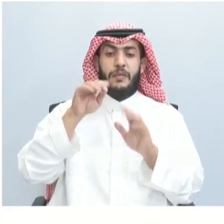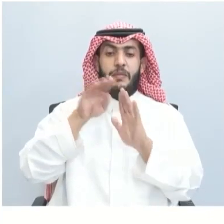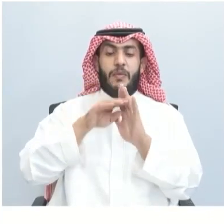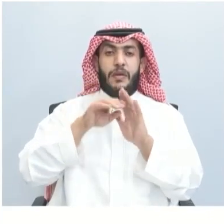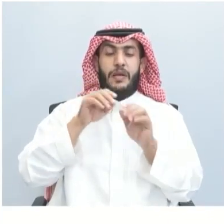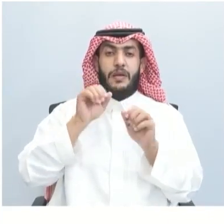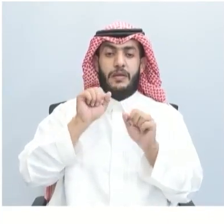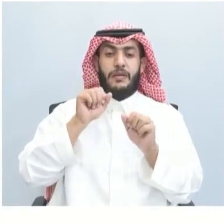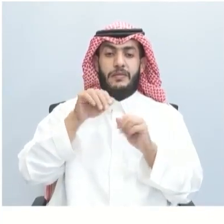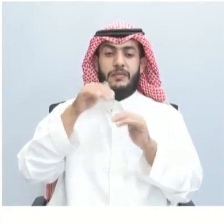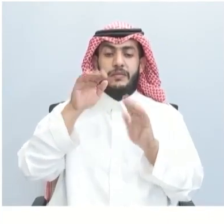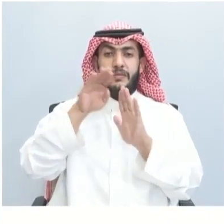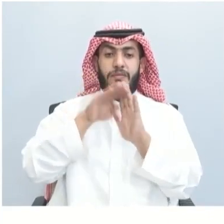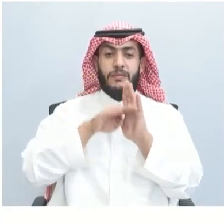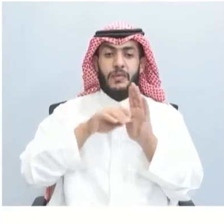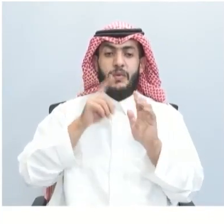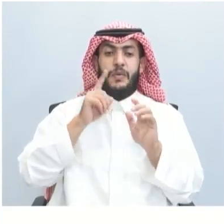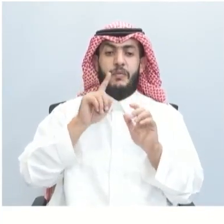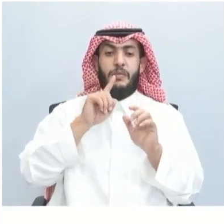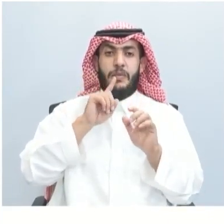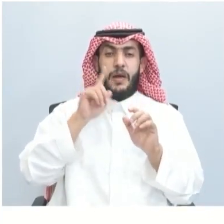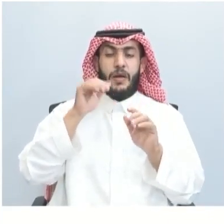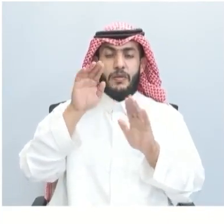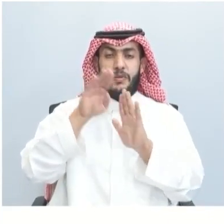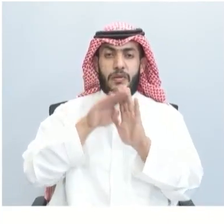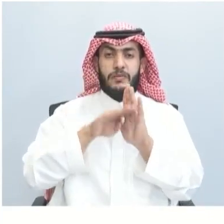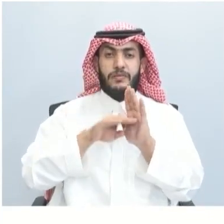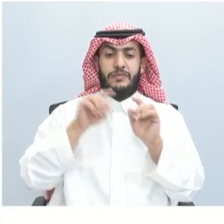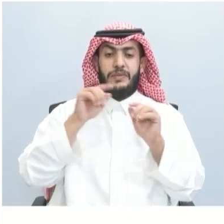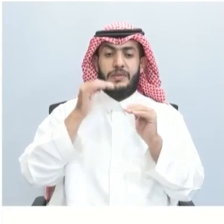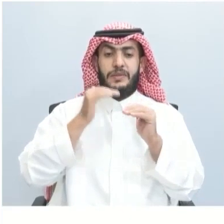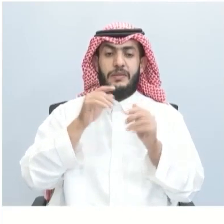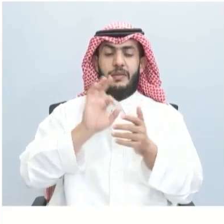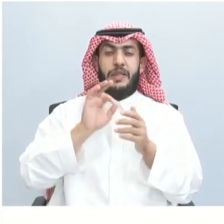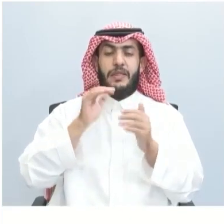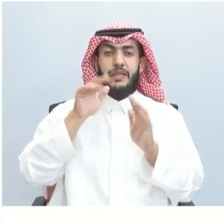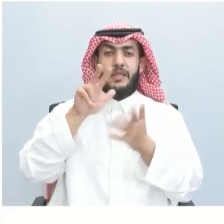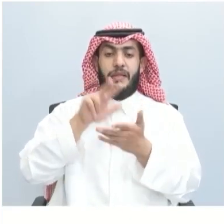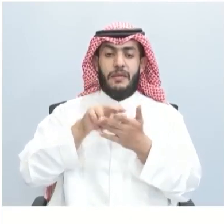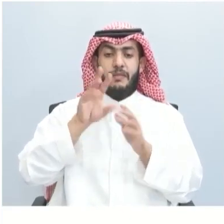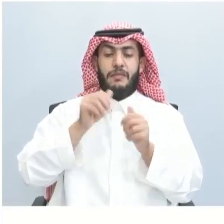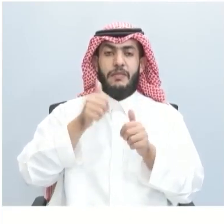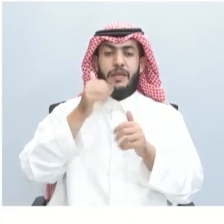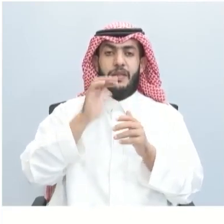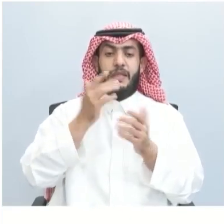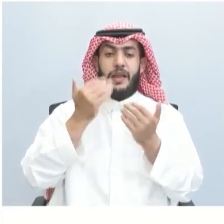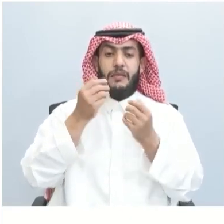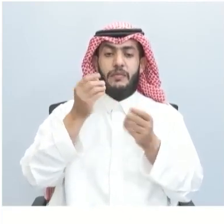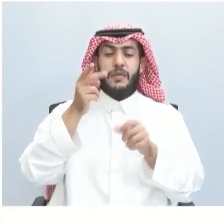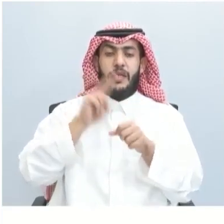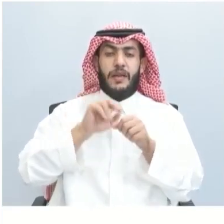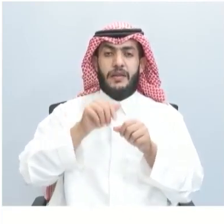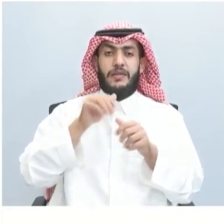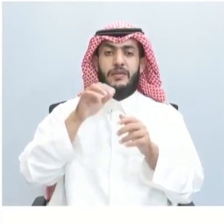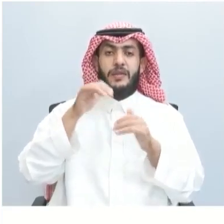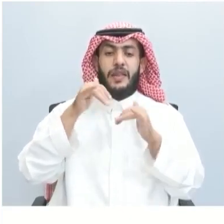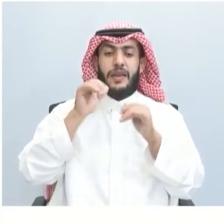الحديثه على مئات الاسطر من التعليمات البرمجيه والعديد منها يشبه التطبيقات نظرا لانه يتجنب الطلبات المتكرره